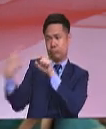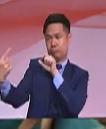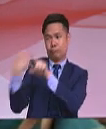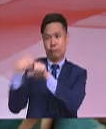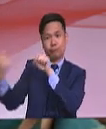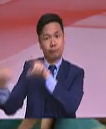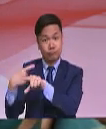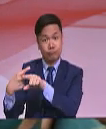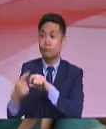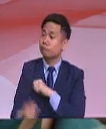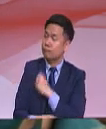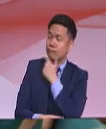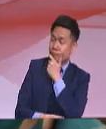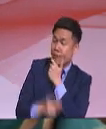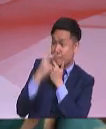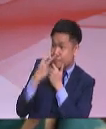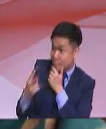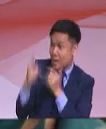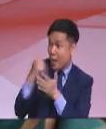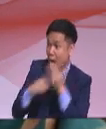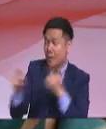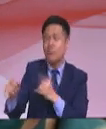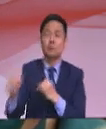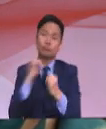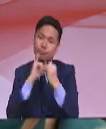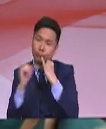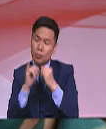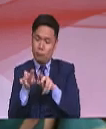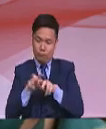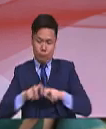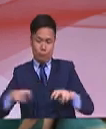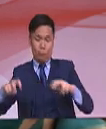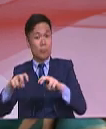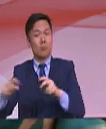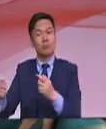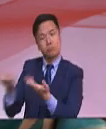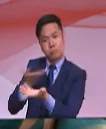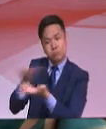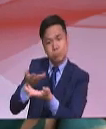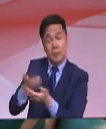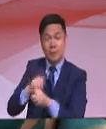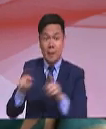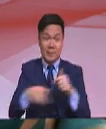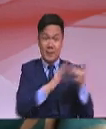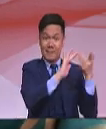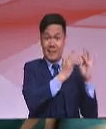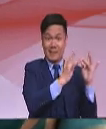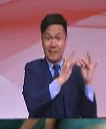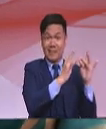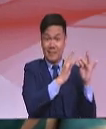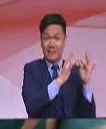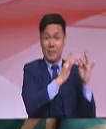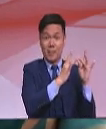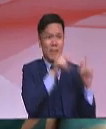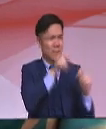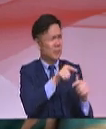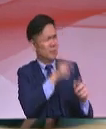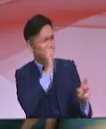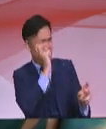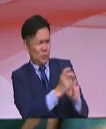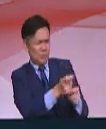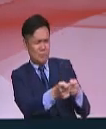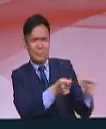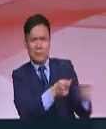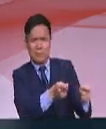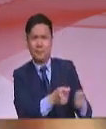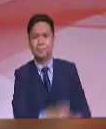TV, macam ada konten-konten buat bicara ataupun sebagainya. Tapi kalau internet, satu lagi konten dia sukar untuk